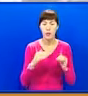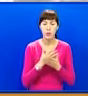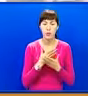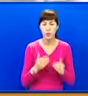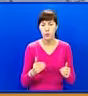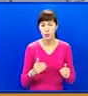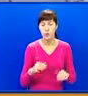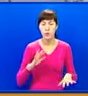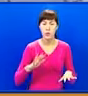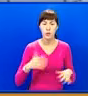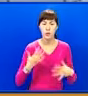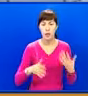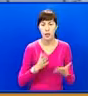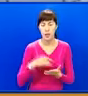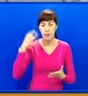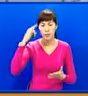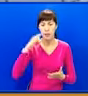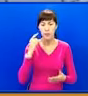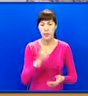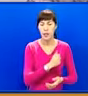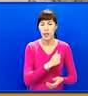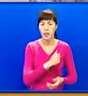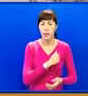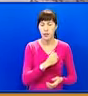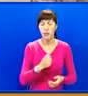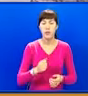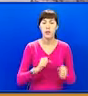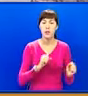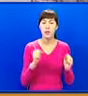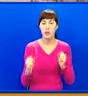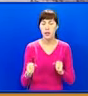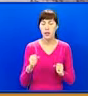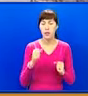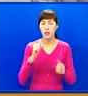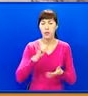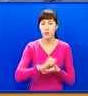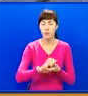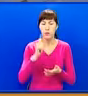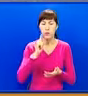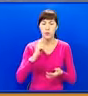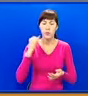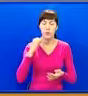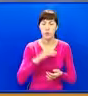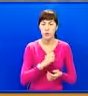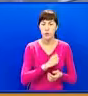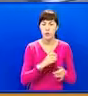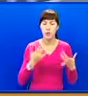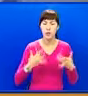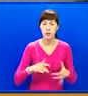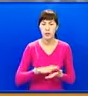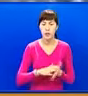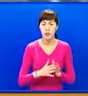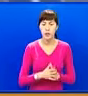күйі болмайтыны белгілі, ал қазақтың қауқары әскери жауқары. Сондықтан да бұл құжаттың тиімді тұстары жетеді. Мәселен, әскери жұмыстан шығып кеткен жағдайда